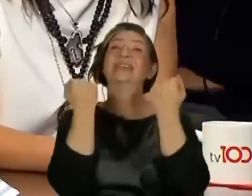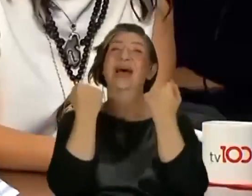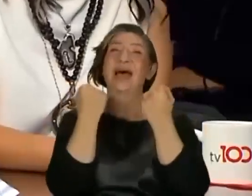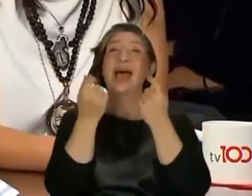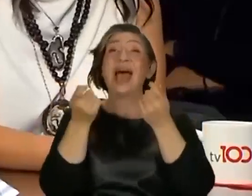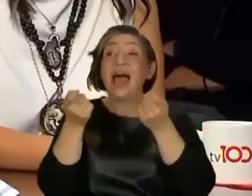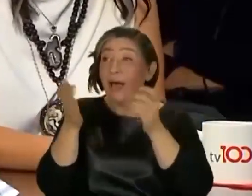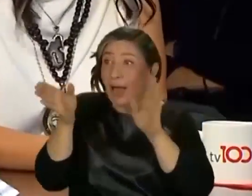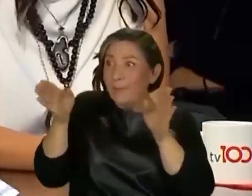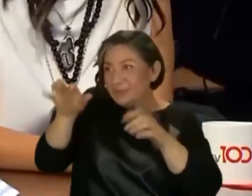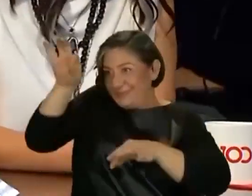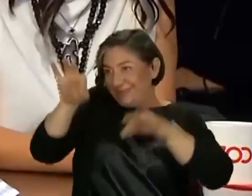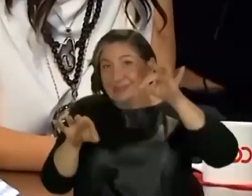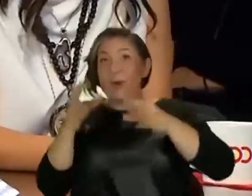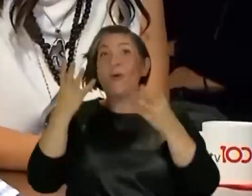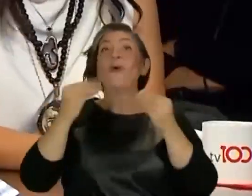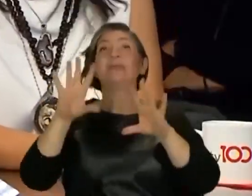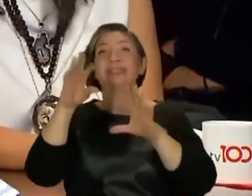ama. Kapatamadığımız için